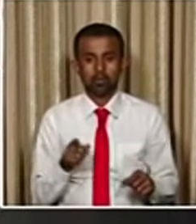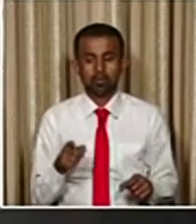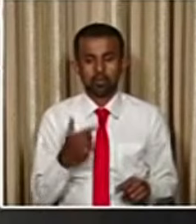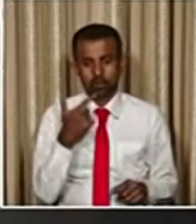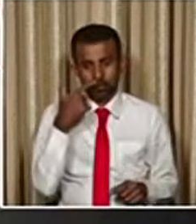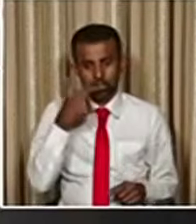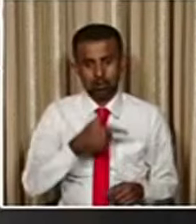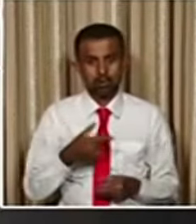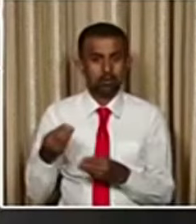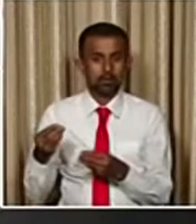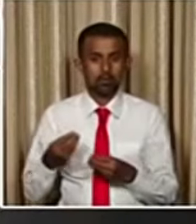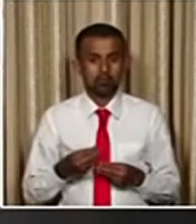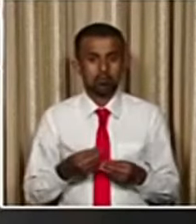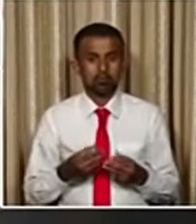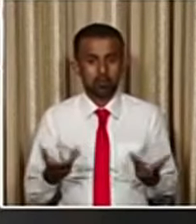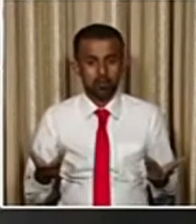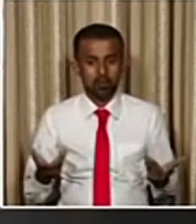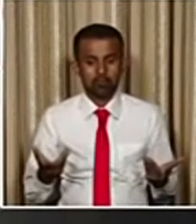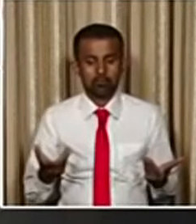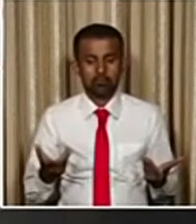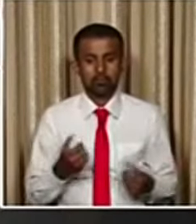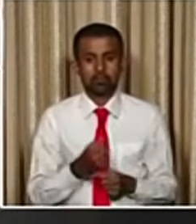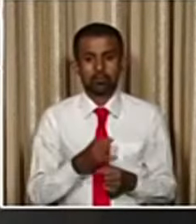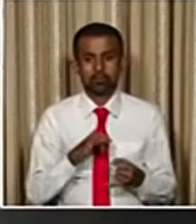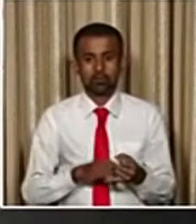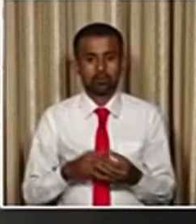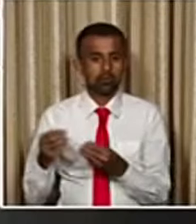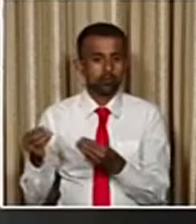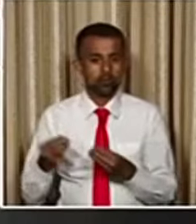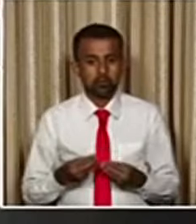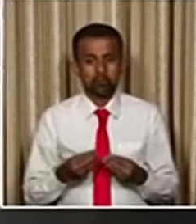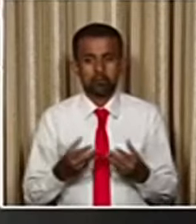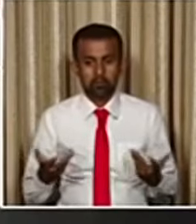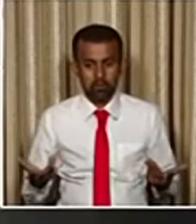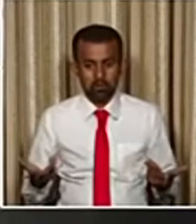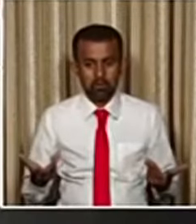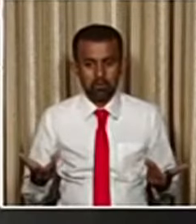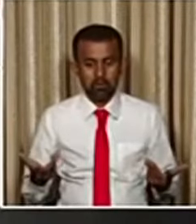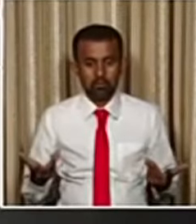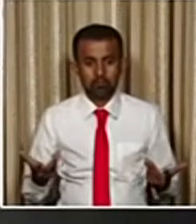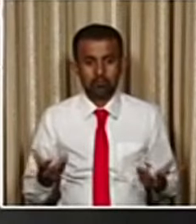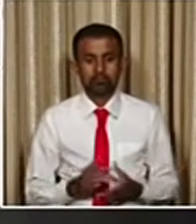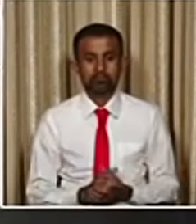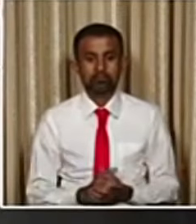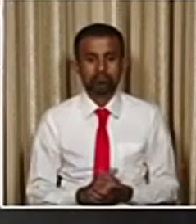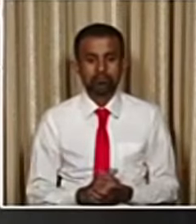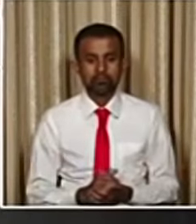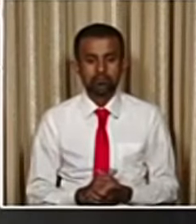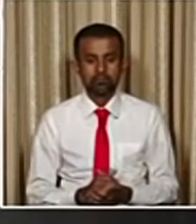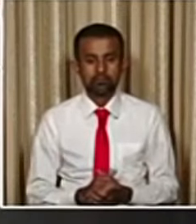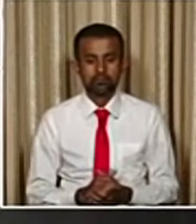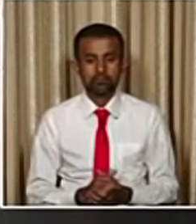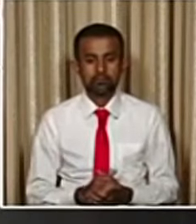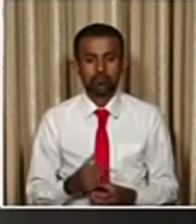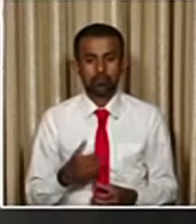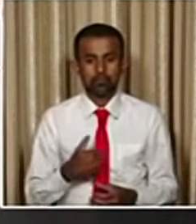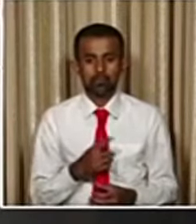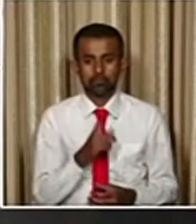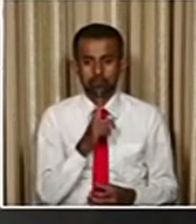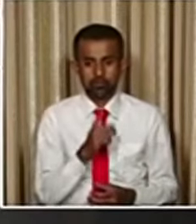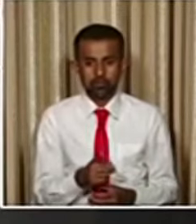ಅಪಿಟ ತೆಲ್ಟಿಕ ಗೇನ್ನ ಬರುವಣೆ ಮೇ ಮೇ ಗ್ಯಾಸ್ಟಿಕ ಗೇನ್ನ ಬರುವಣೆ ಮೇವಾ ಅಪಿ